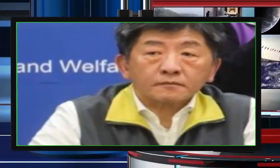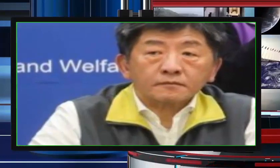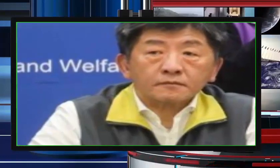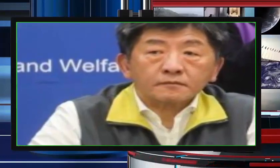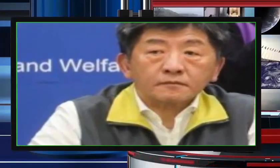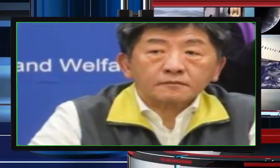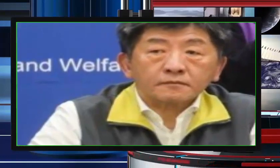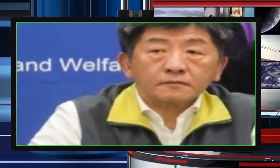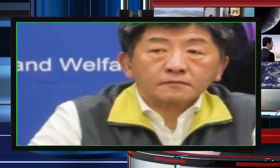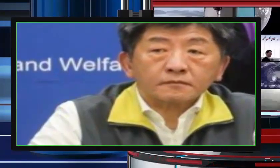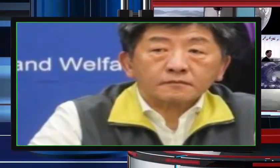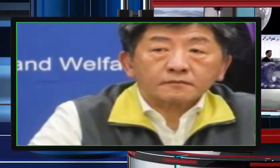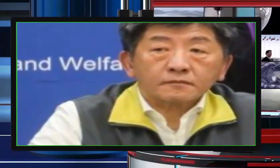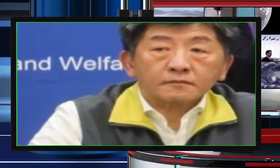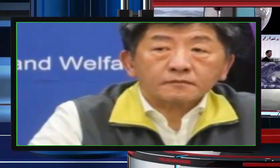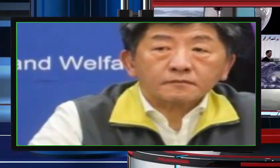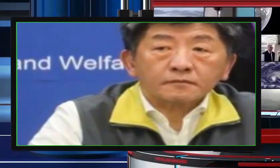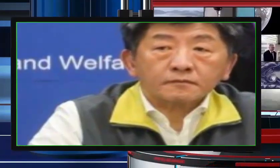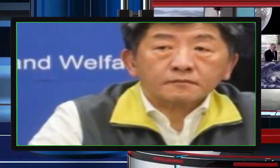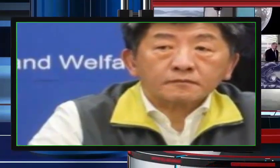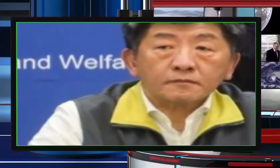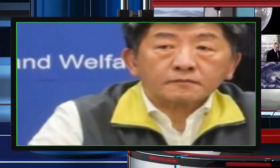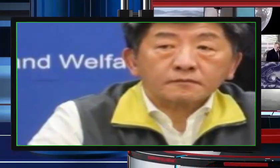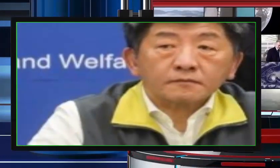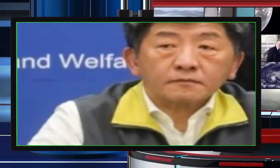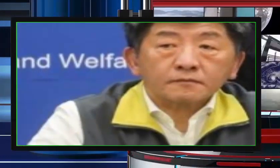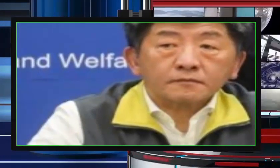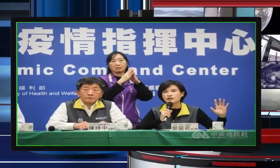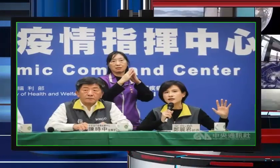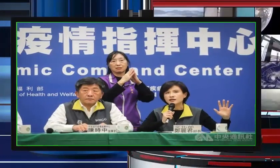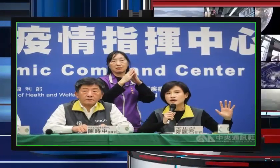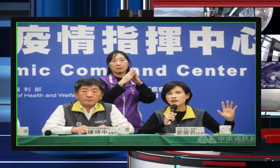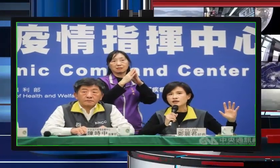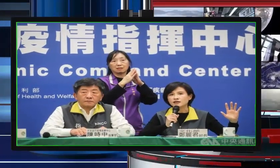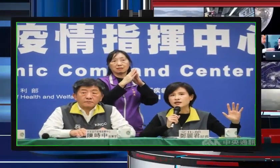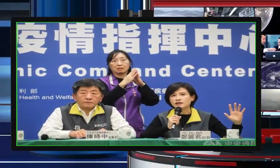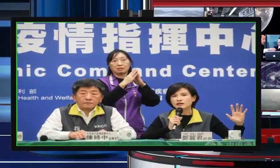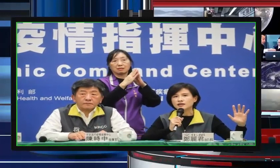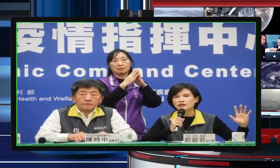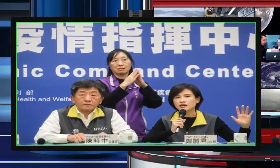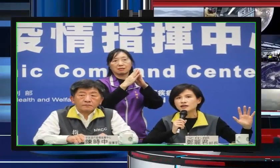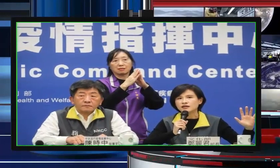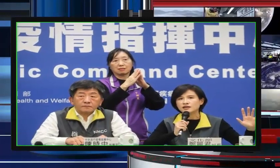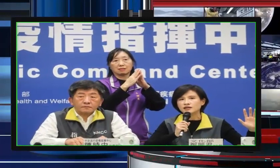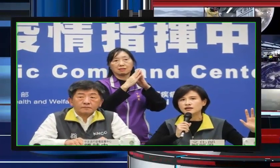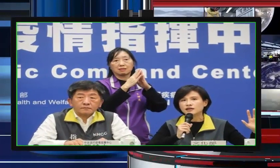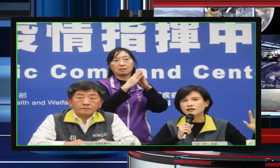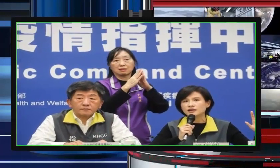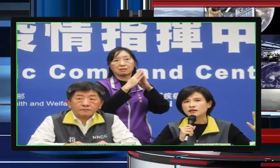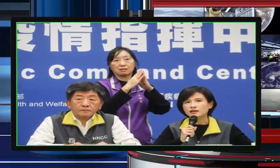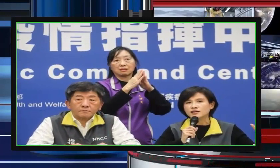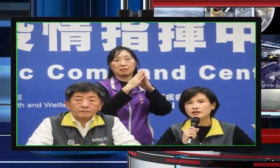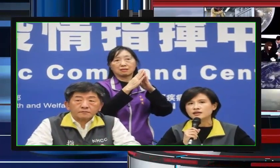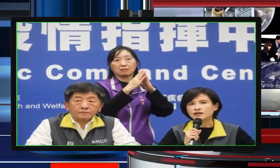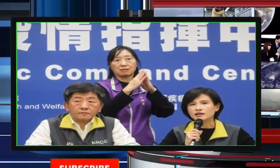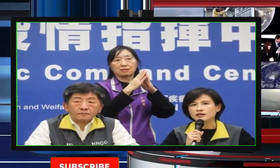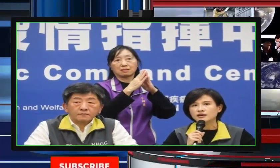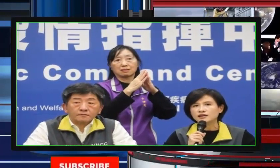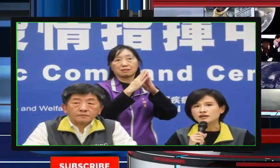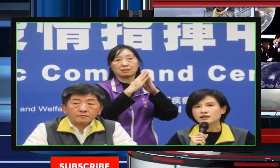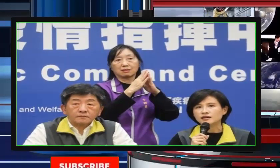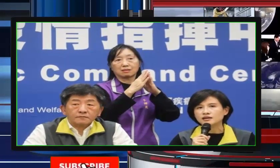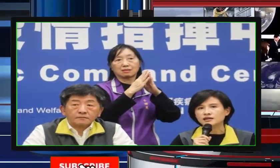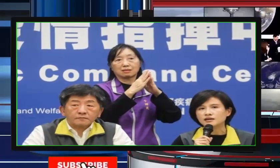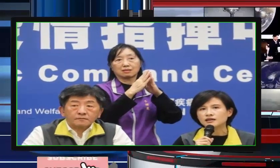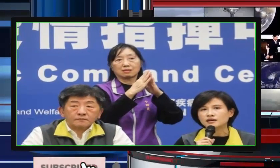日两度局举行记者会，指挥官陈时中、左与文化部长郑丽君又证实该男